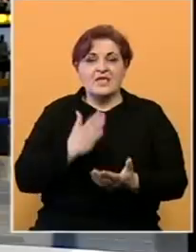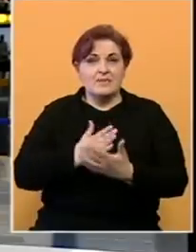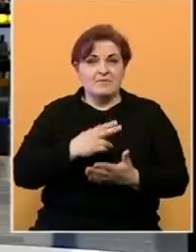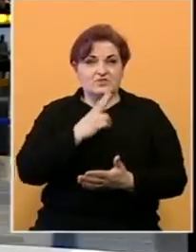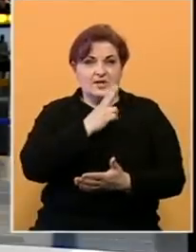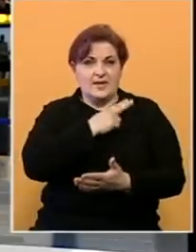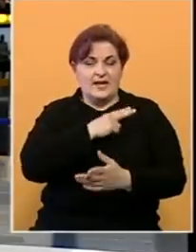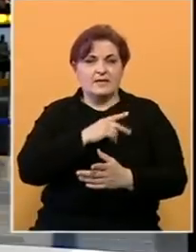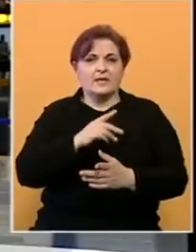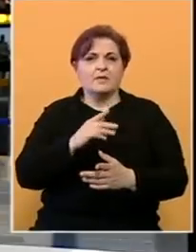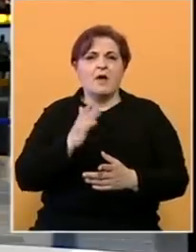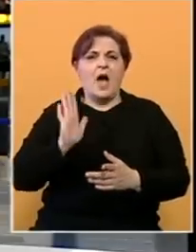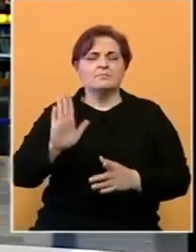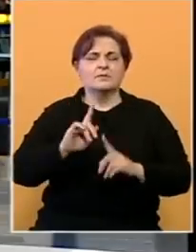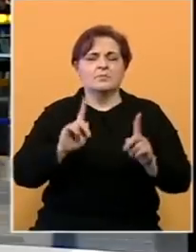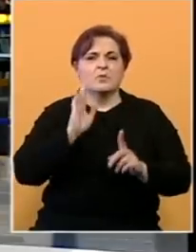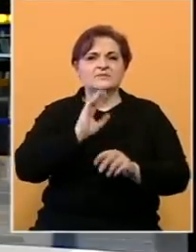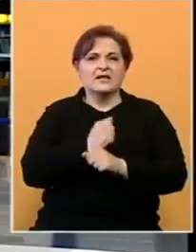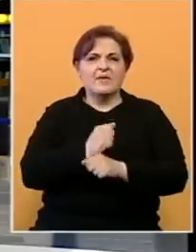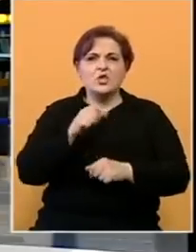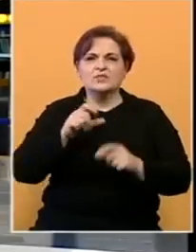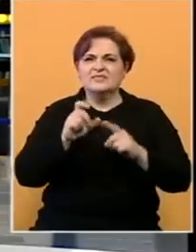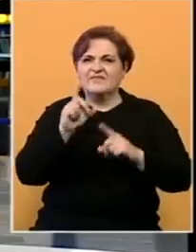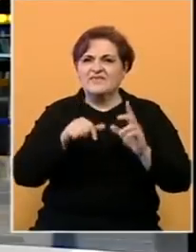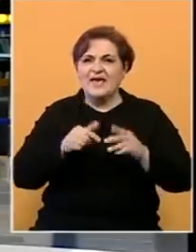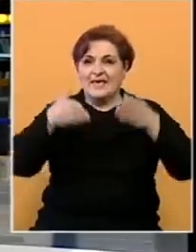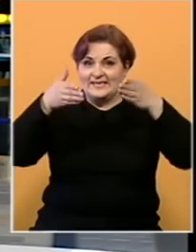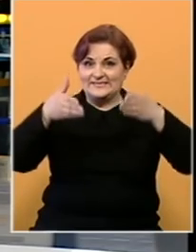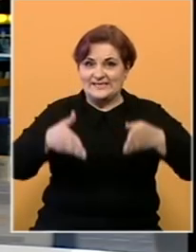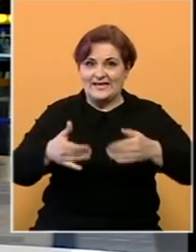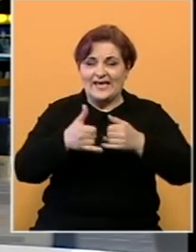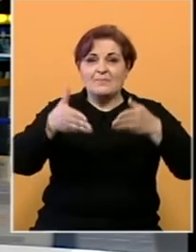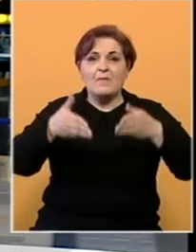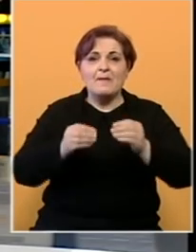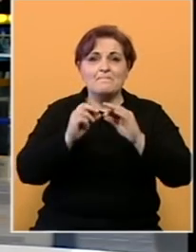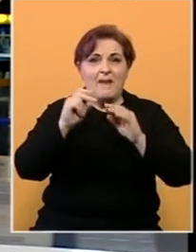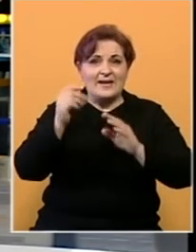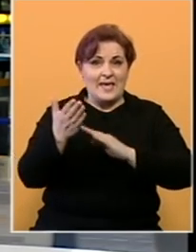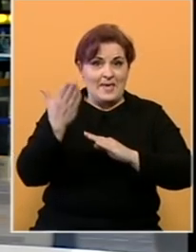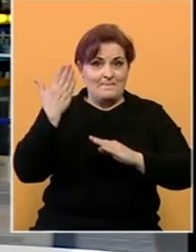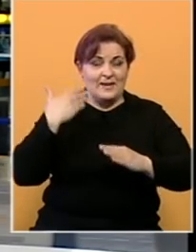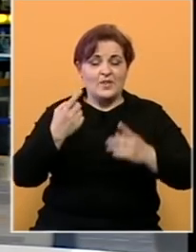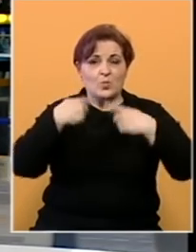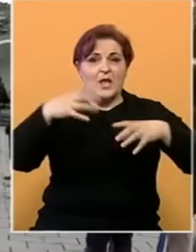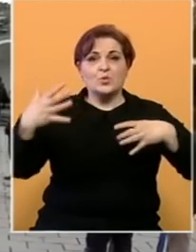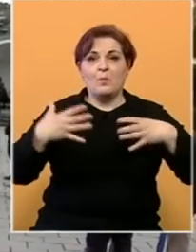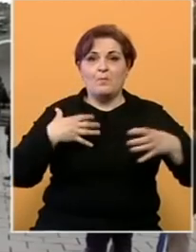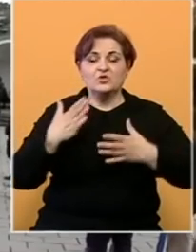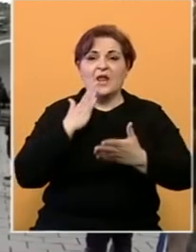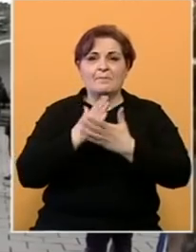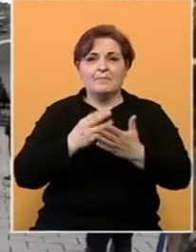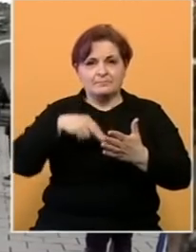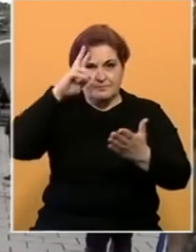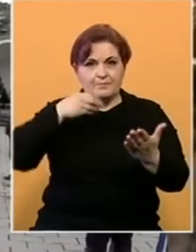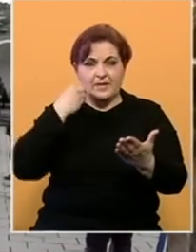Bivši general armije Republike Bosne i Hercegovine Jovan Divjak sahranjen je na gradskom groblju Bare. Prethodno je u Narodnom pozorištu